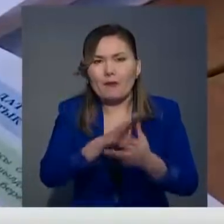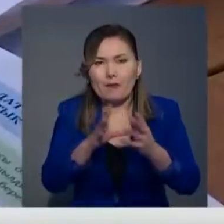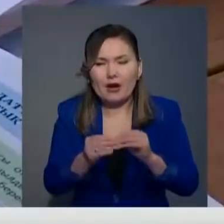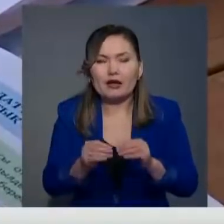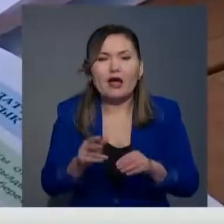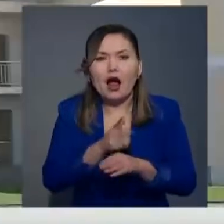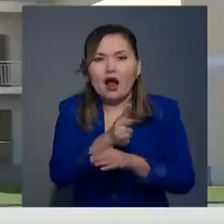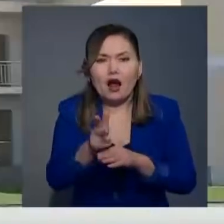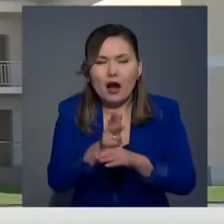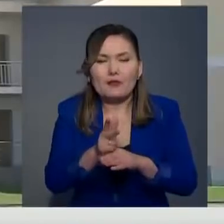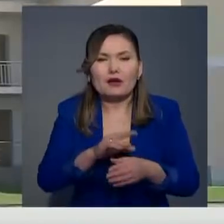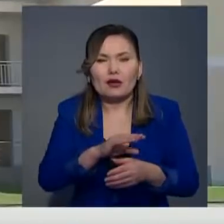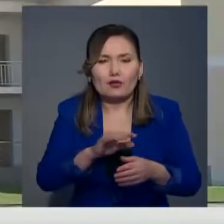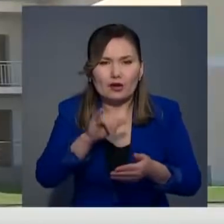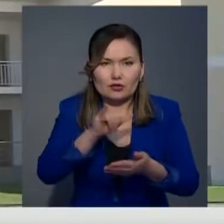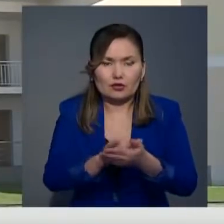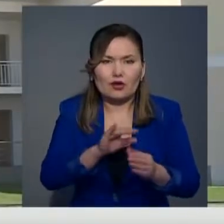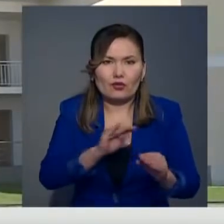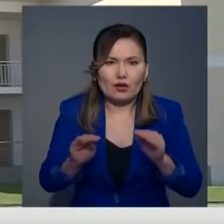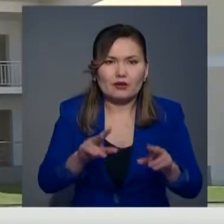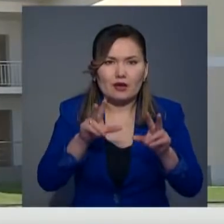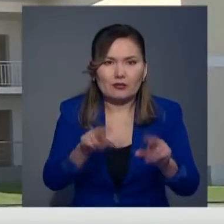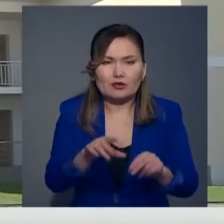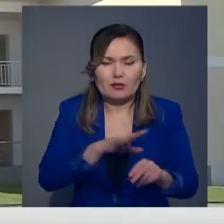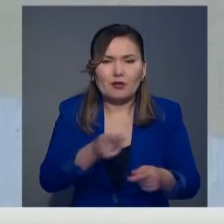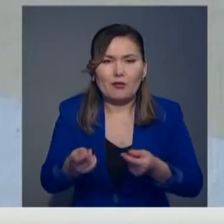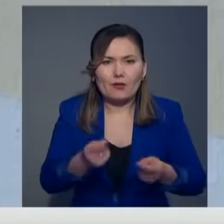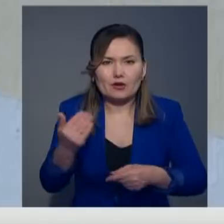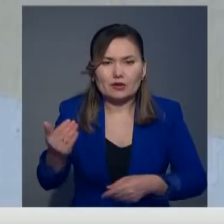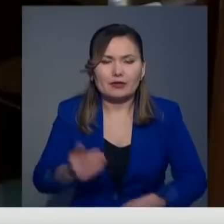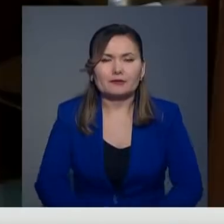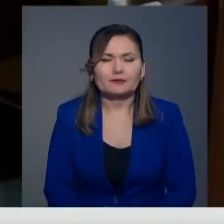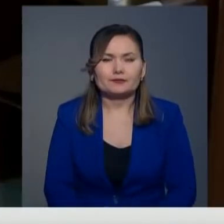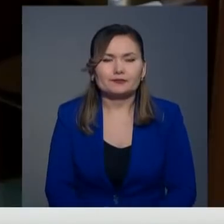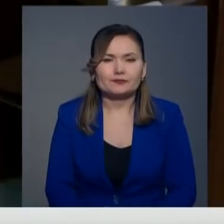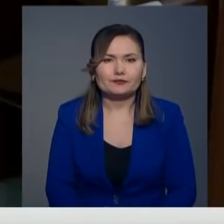еңсереміз, дейді Жетісу өңіріндегі білім саласының басшылары.